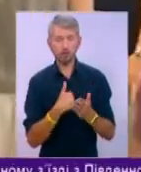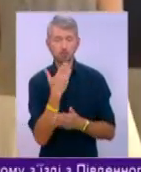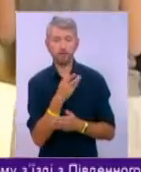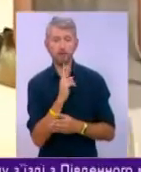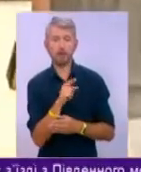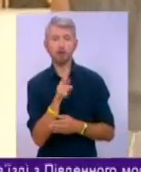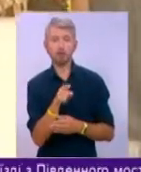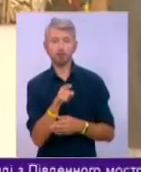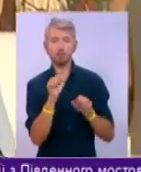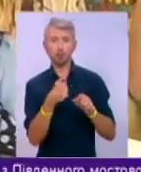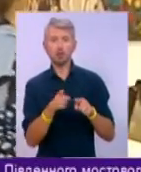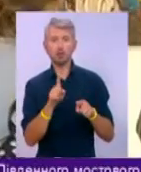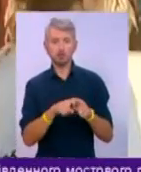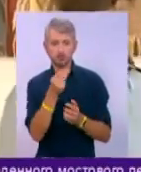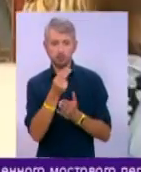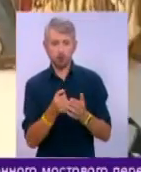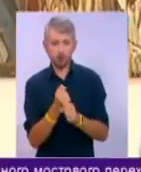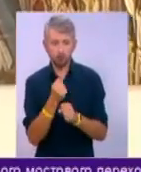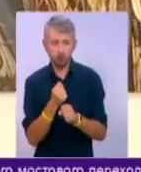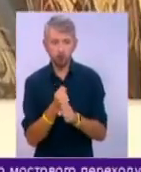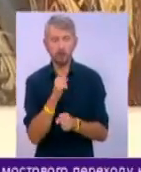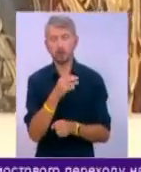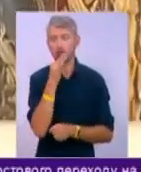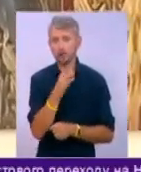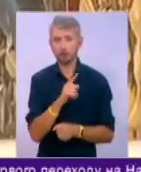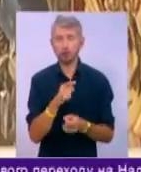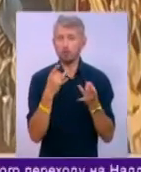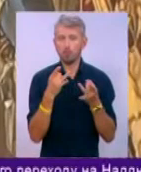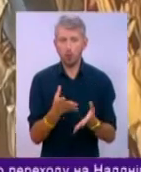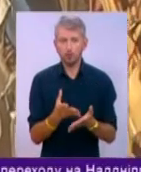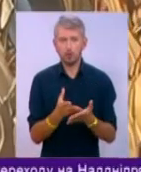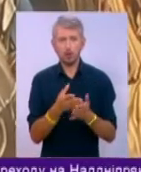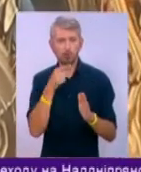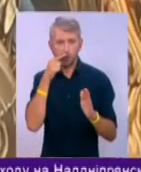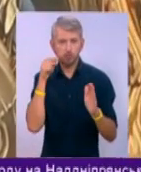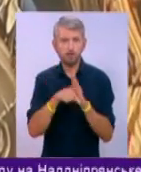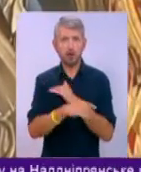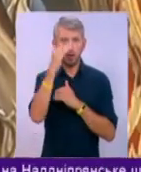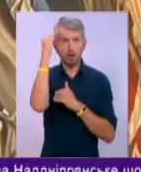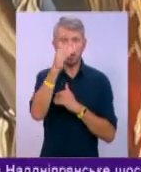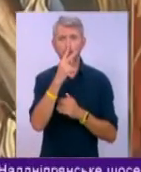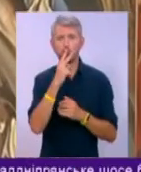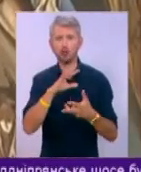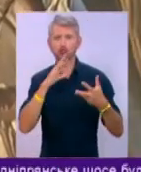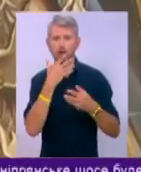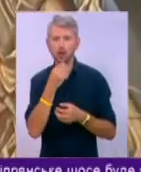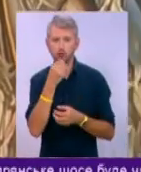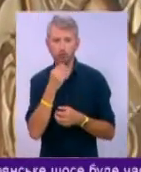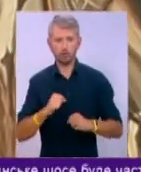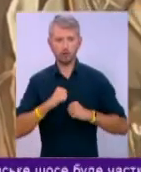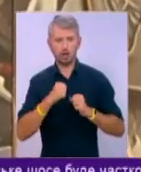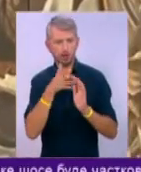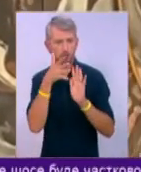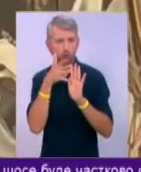він все-таки може ці надзвичайні роботи робити, він сказав, що просто пробиває небо, цитую, бачить ту красу і старається прорізати